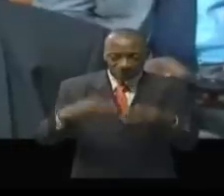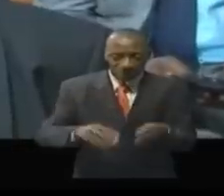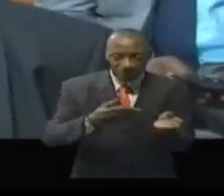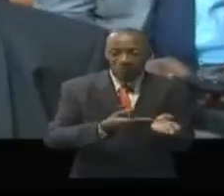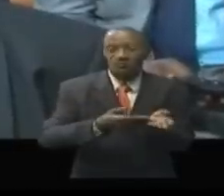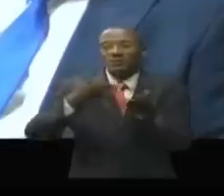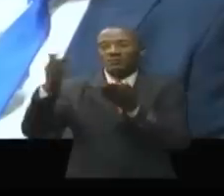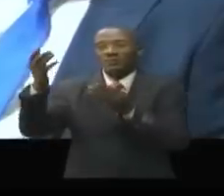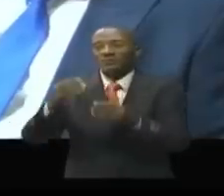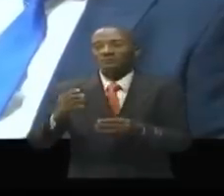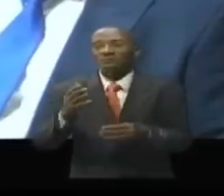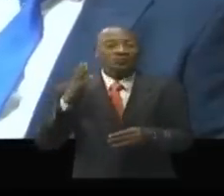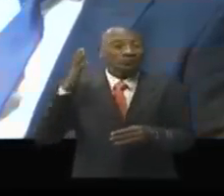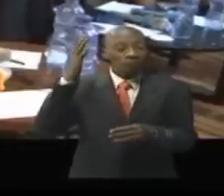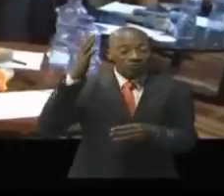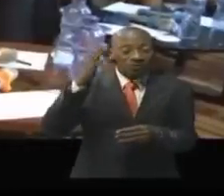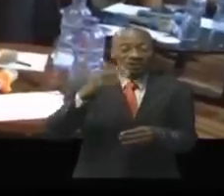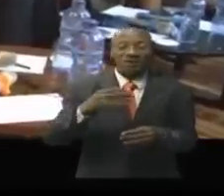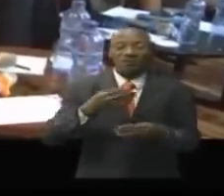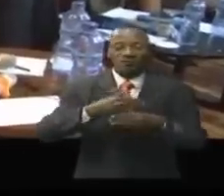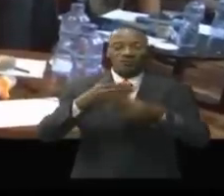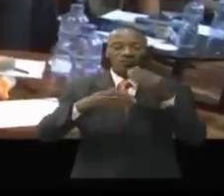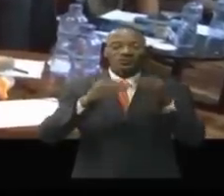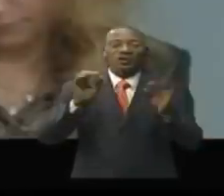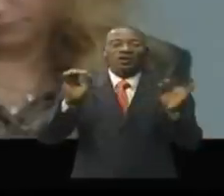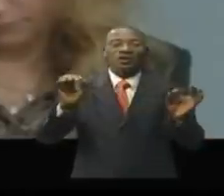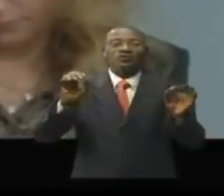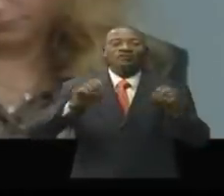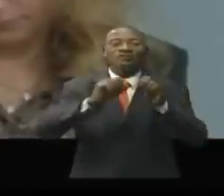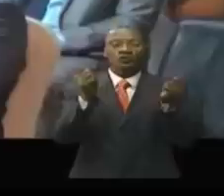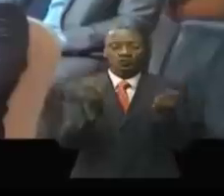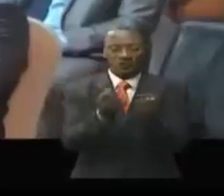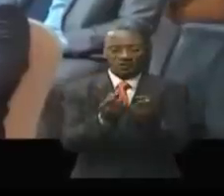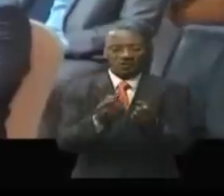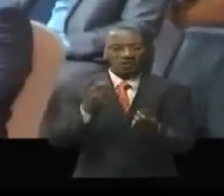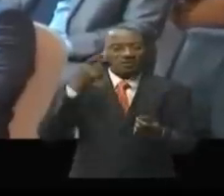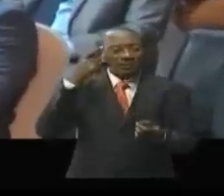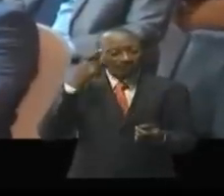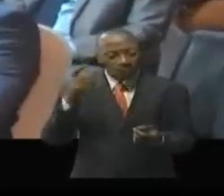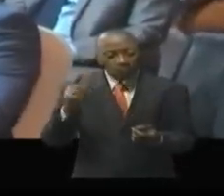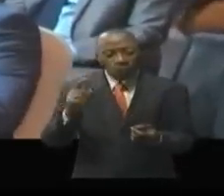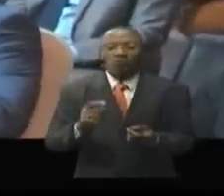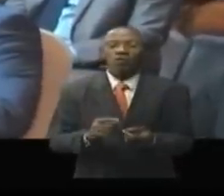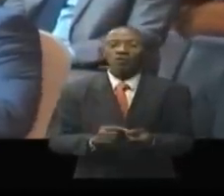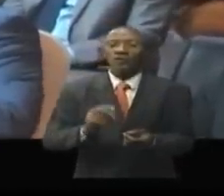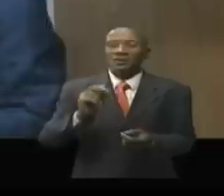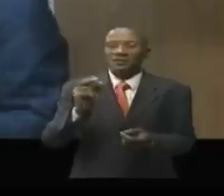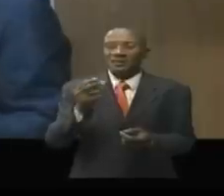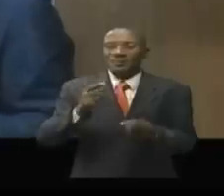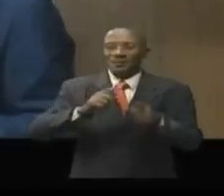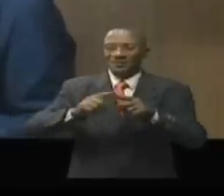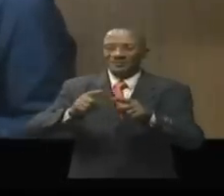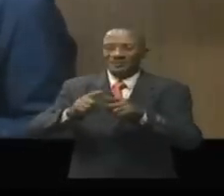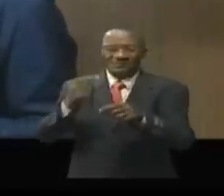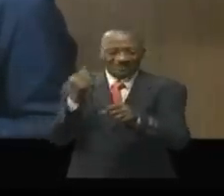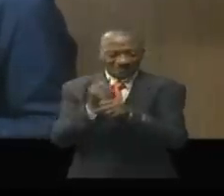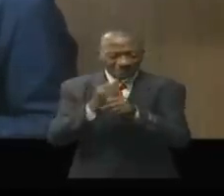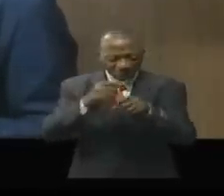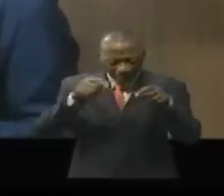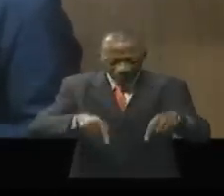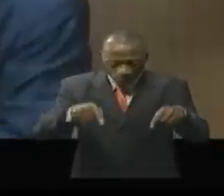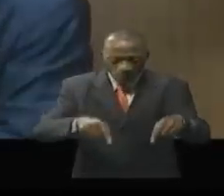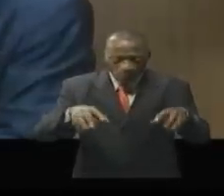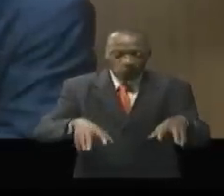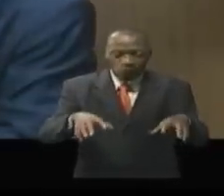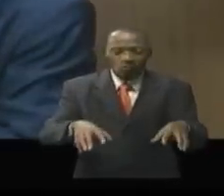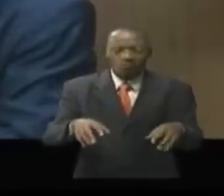au Haut-Katanga, va dans un avenir proche changer l'économie des pays africains. Grâce à une étude qui a été menée, l'étude de